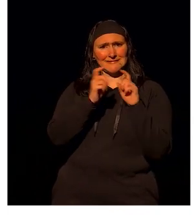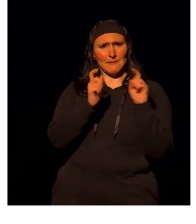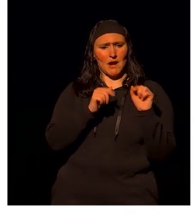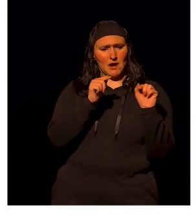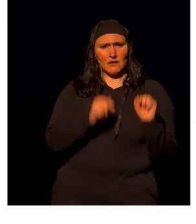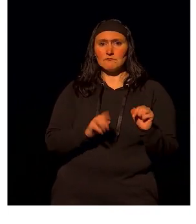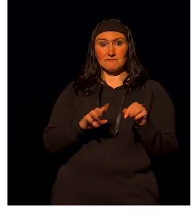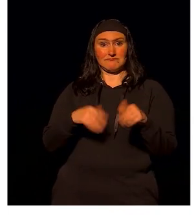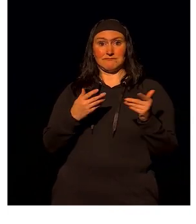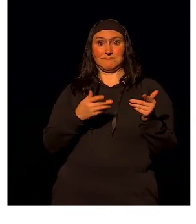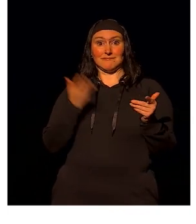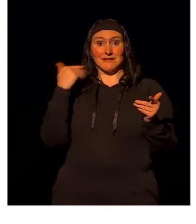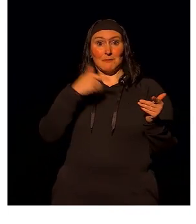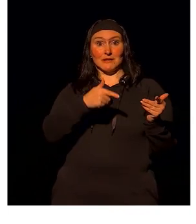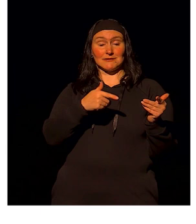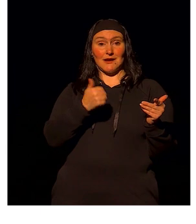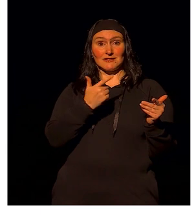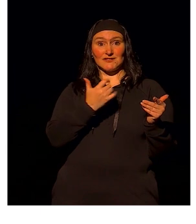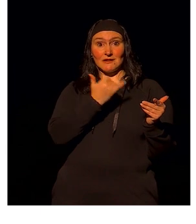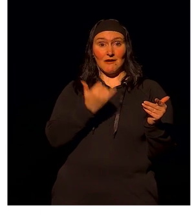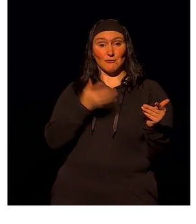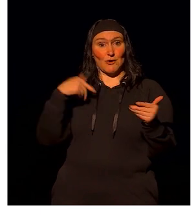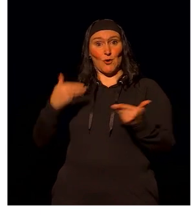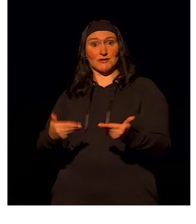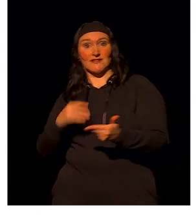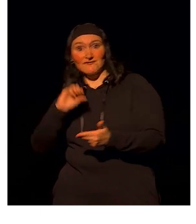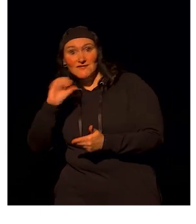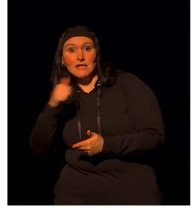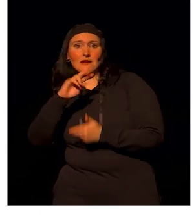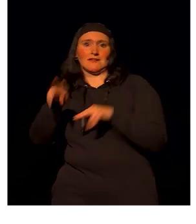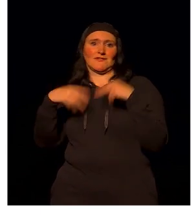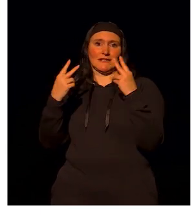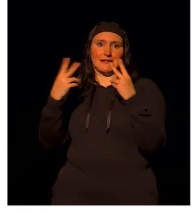ist eine tolle Korrespondenz